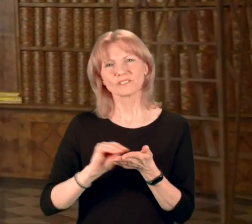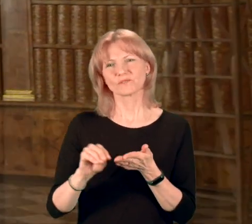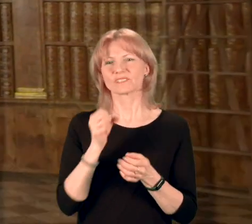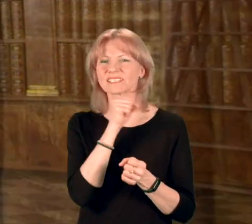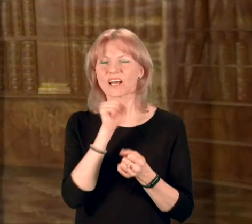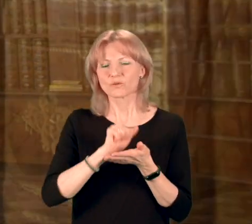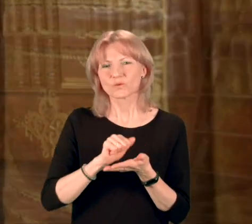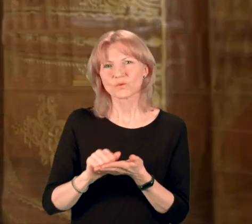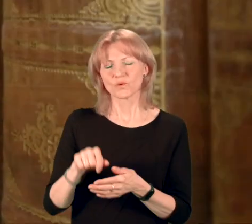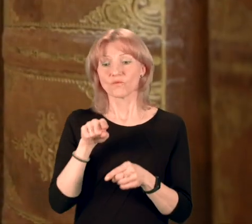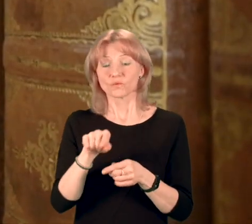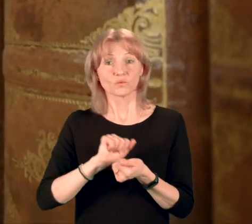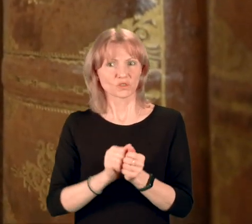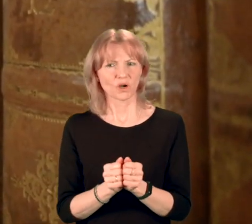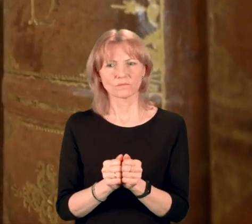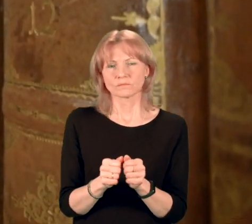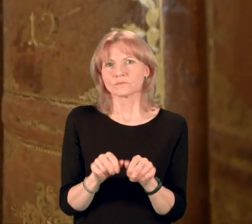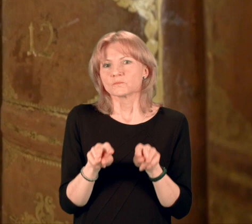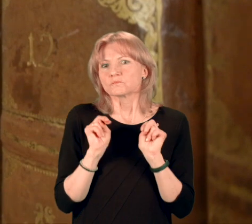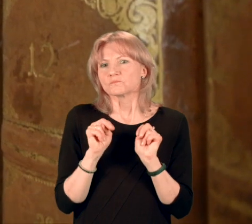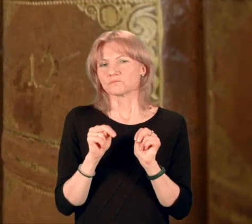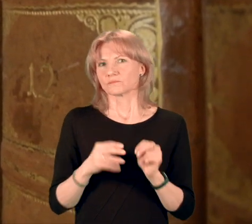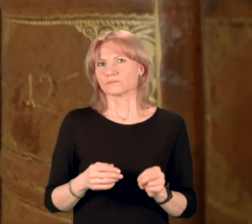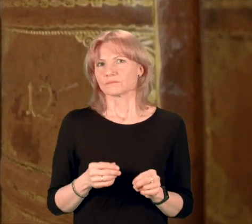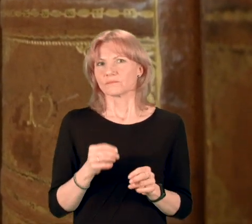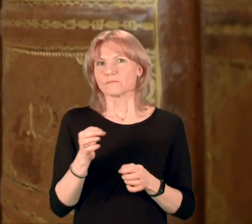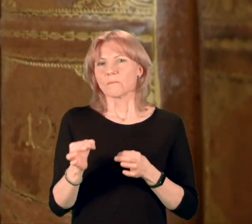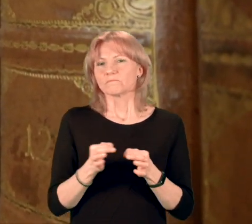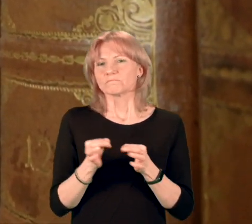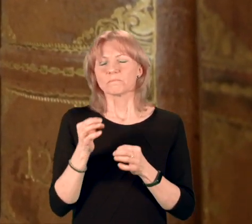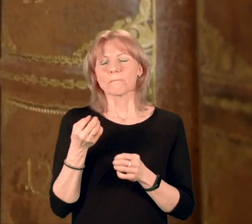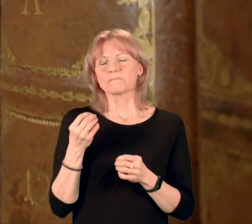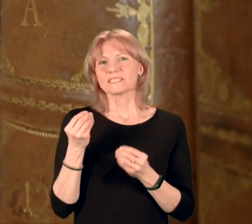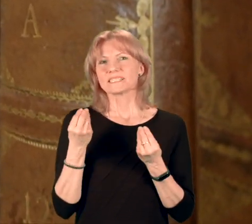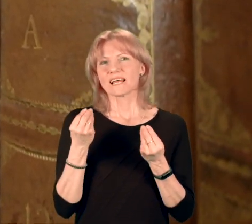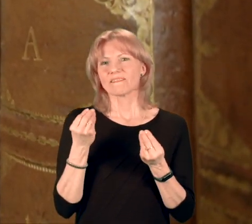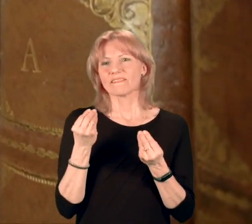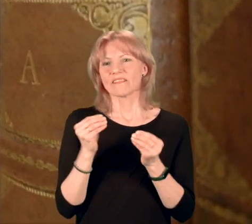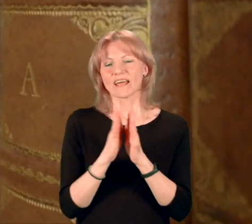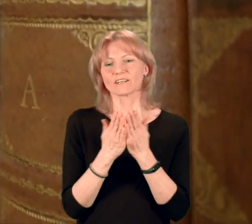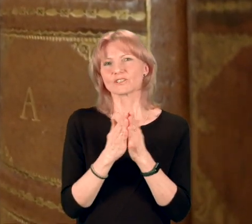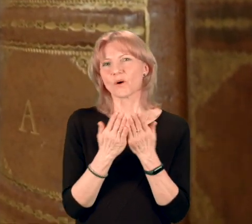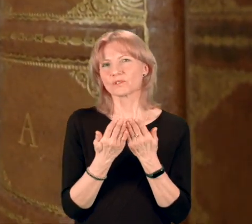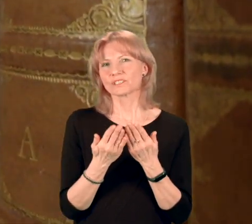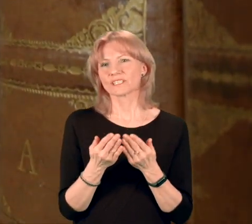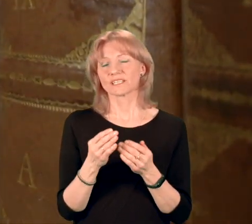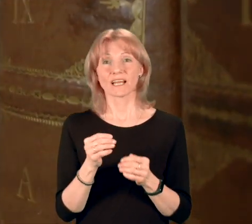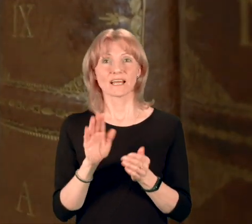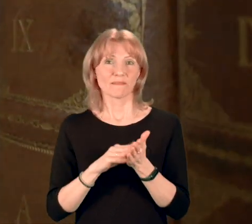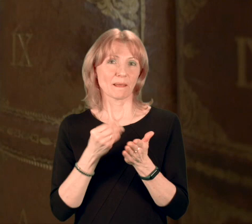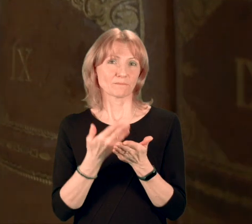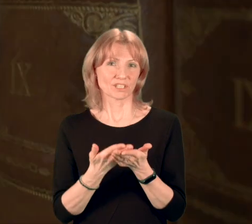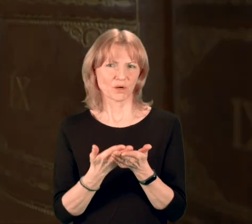Wśród nich znajdują się unikatowe egzemplarze z królewskich zbiorów Jagiellonów. Do jednej z najcenniejszych